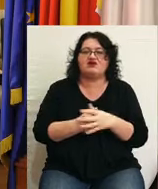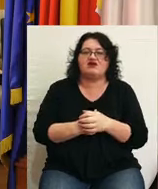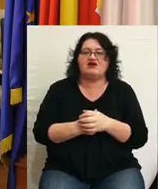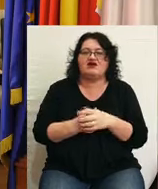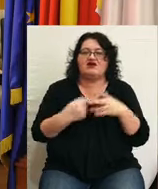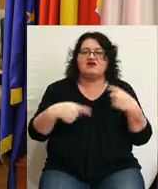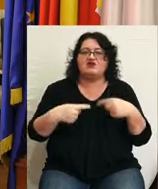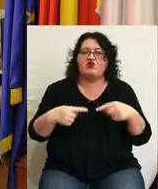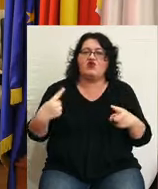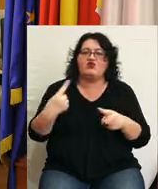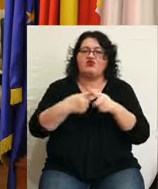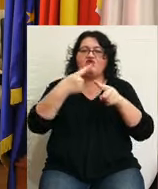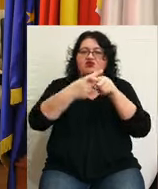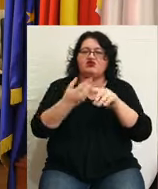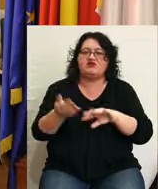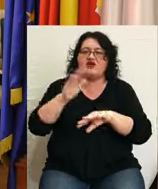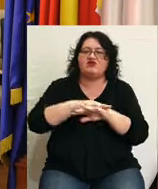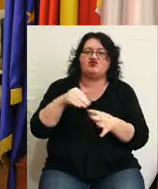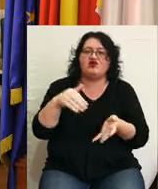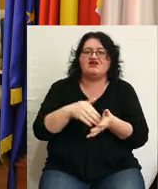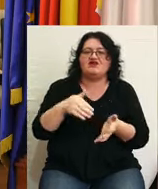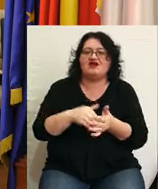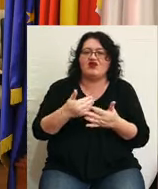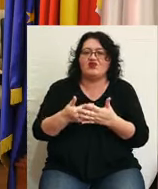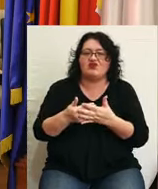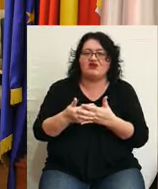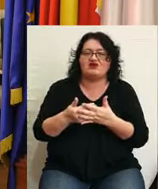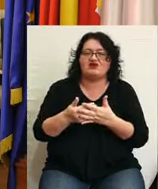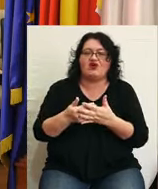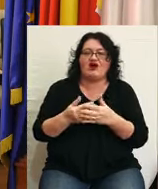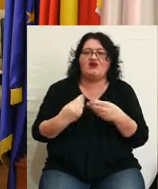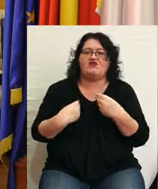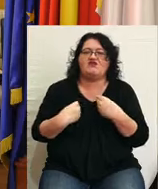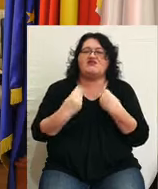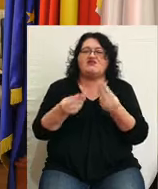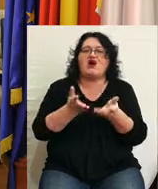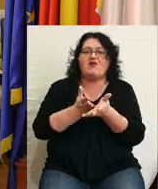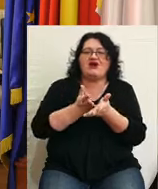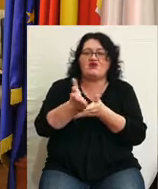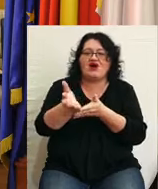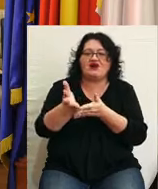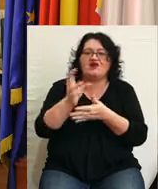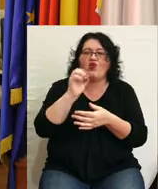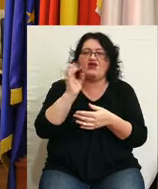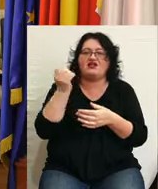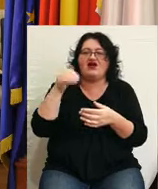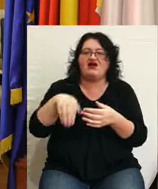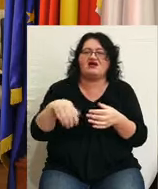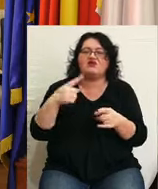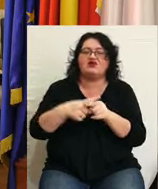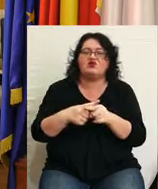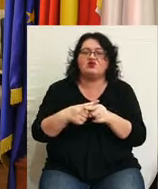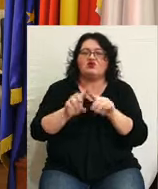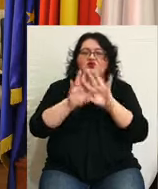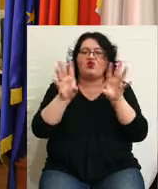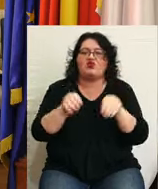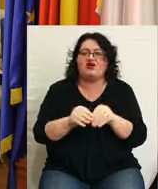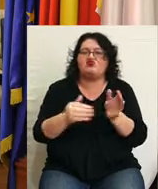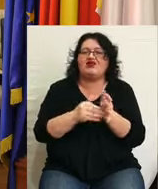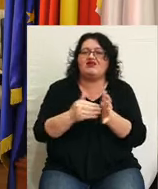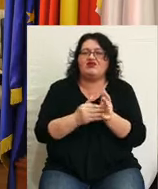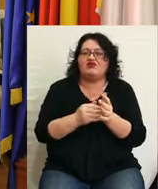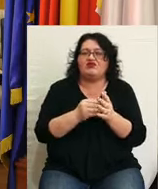au cantitățile necesare pentru a furniza constant cold term cu cantitățile de care avem